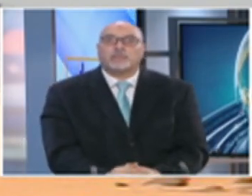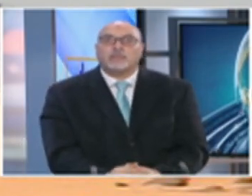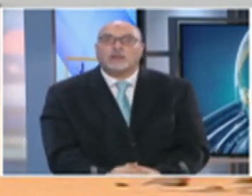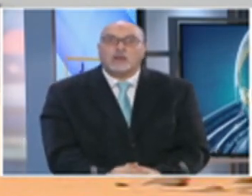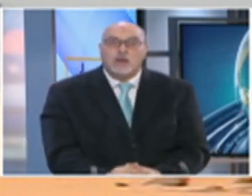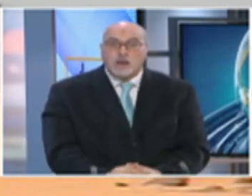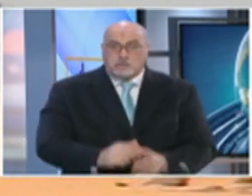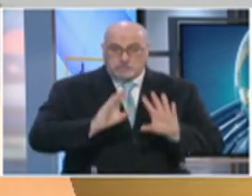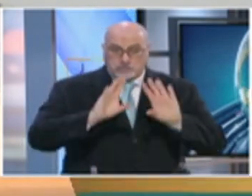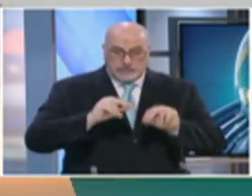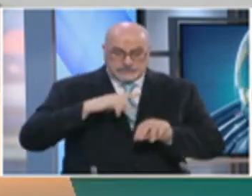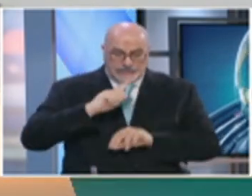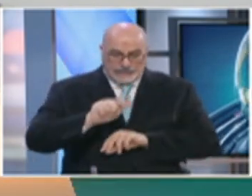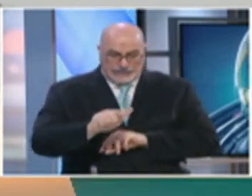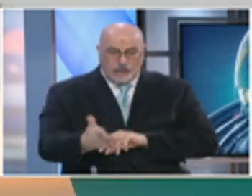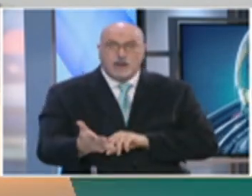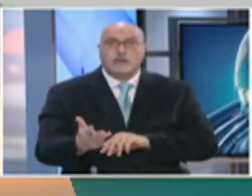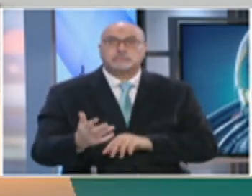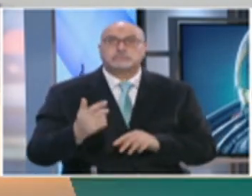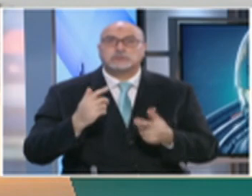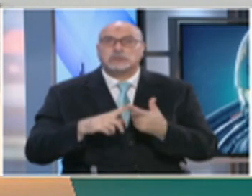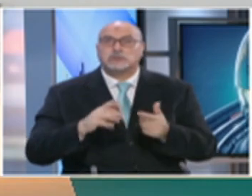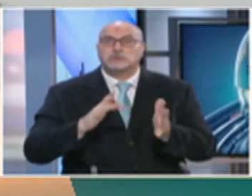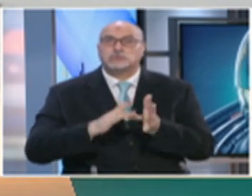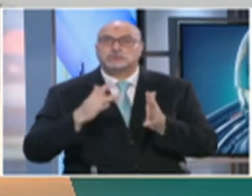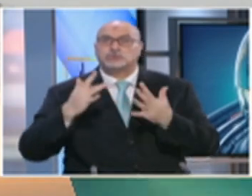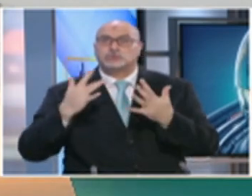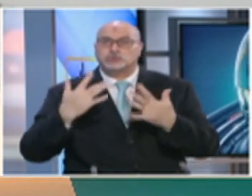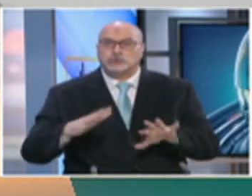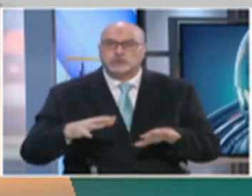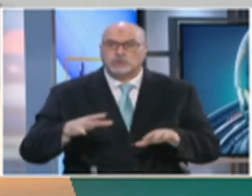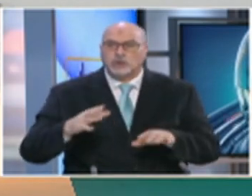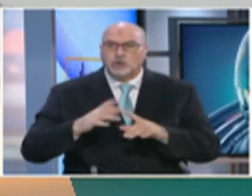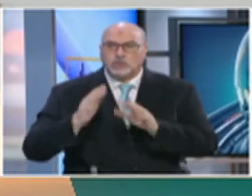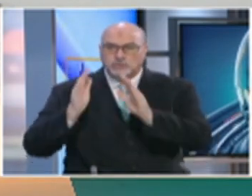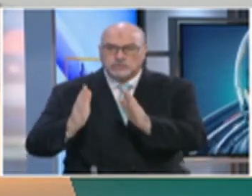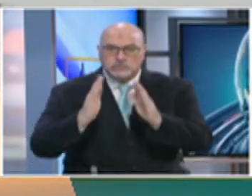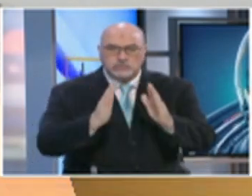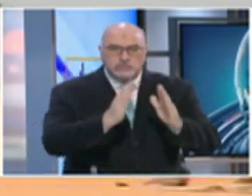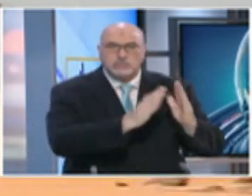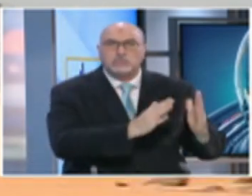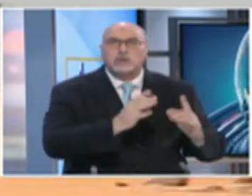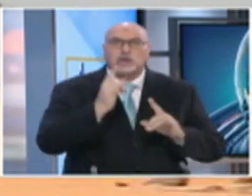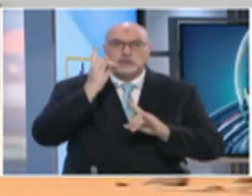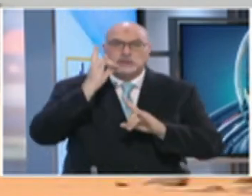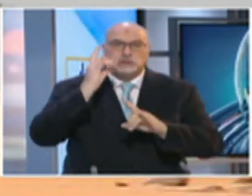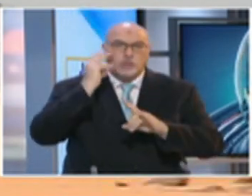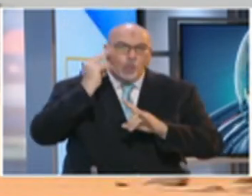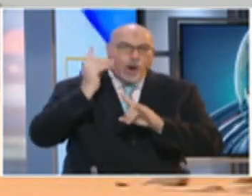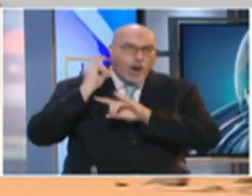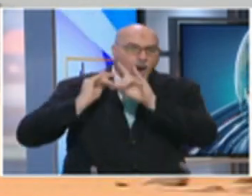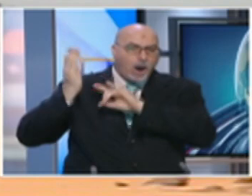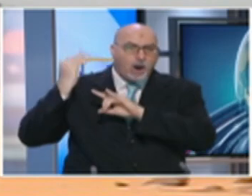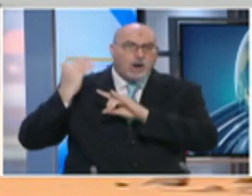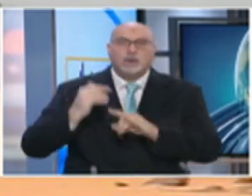خلال رصد بعض التظاهرات التي ترجع لفترات الأخيرة من ما قبل التاريخ، وخاصة العصر